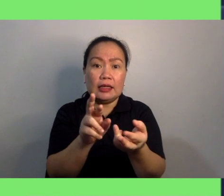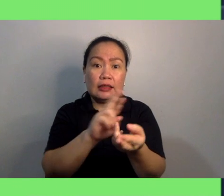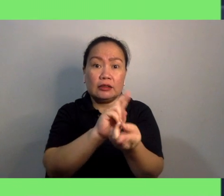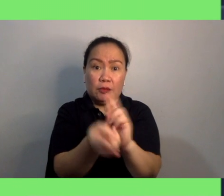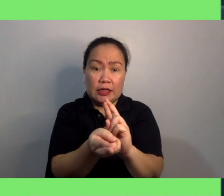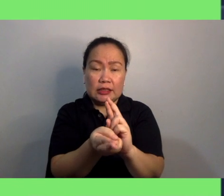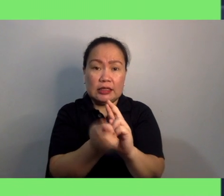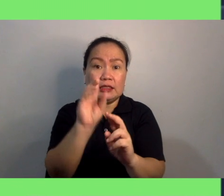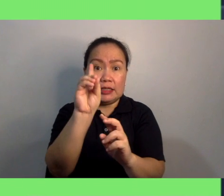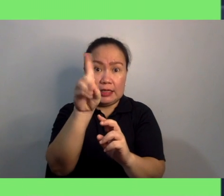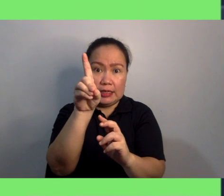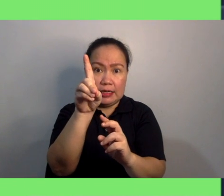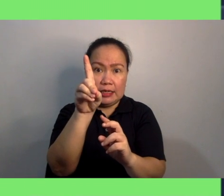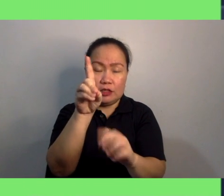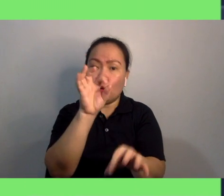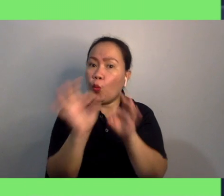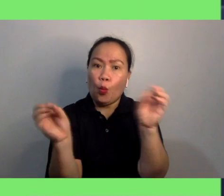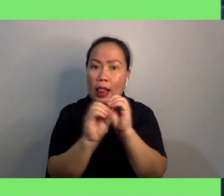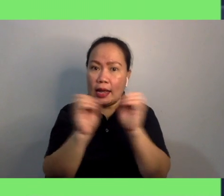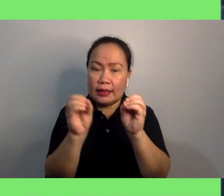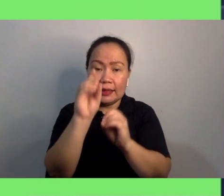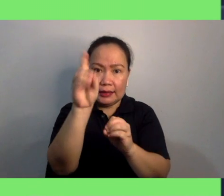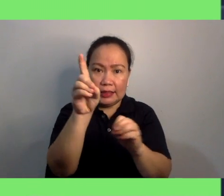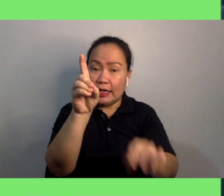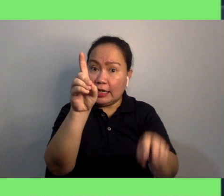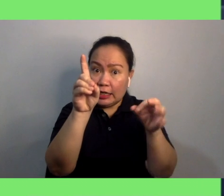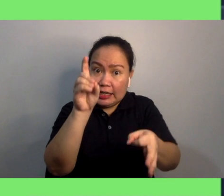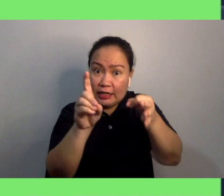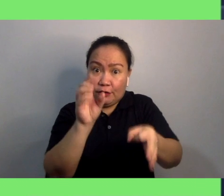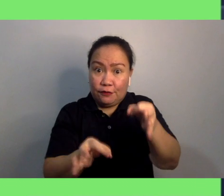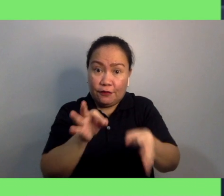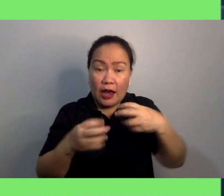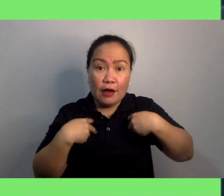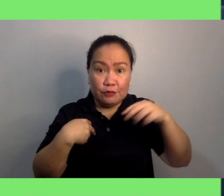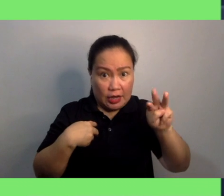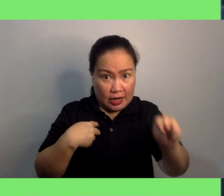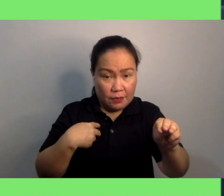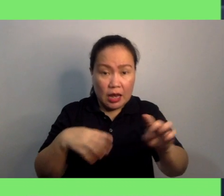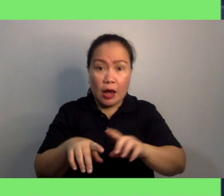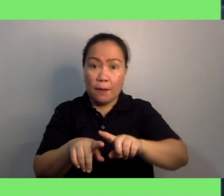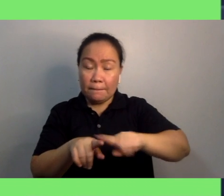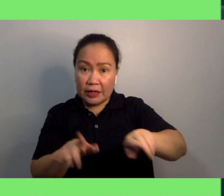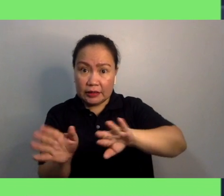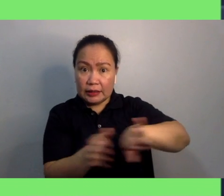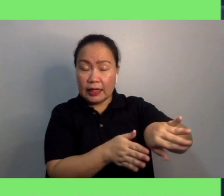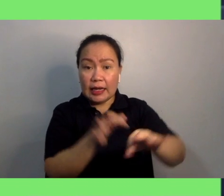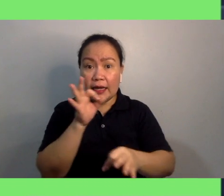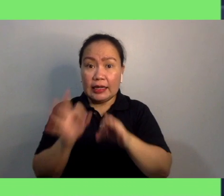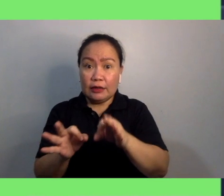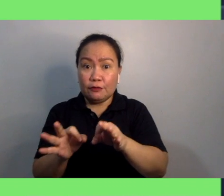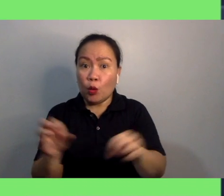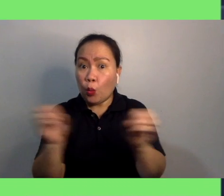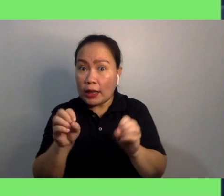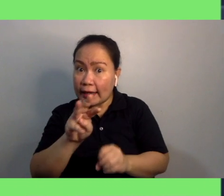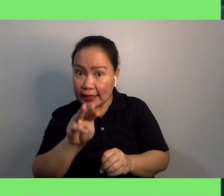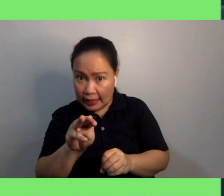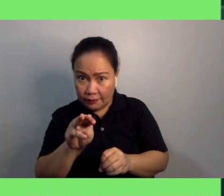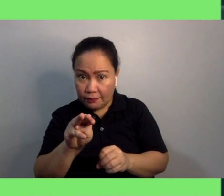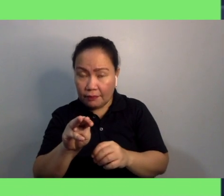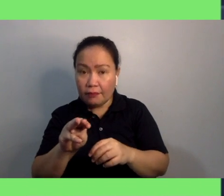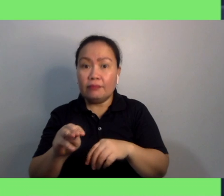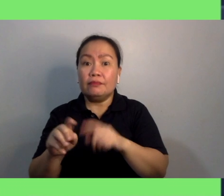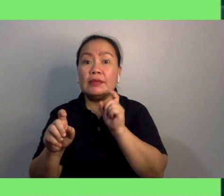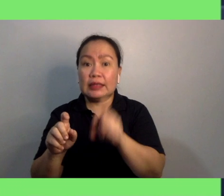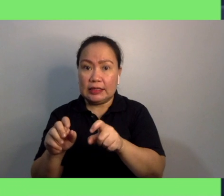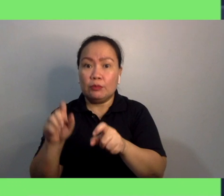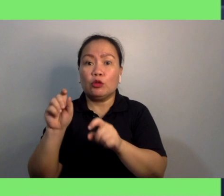na po tayong degree symbol. Kung wala namang measure, yung M, lalagyan po natin siya ng degree. So, yan po